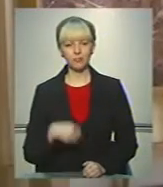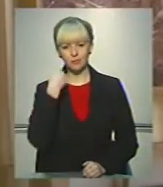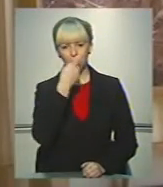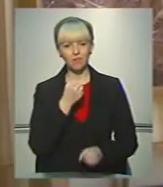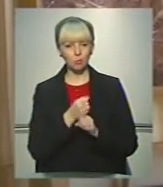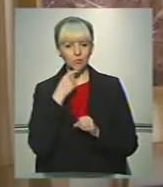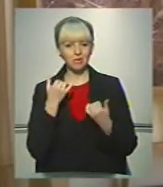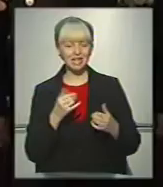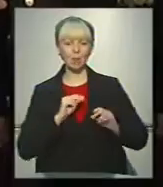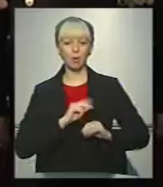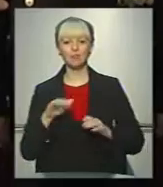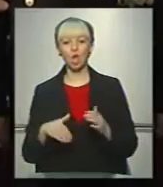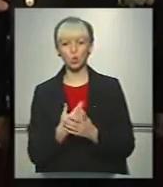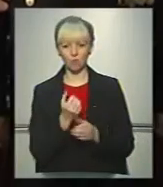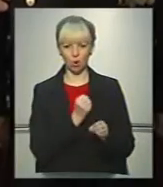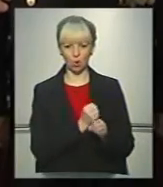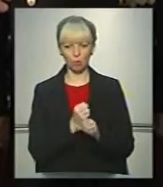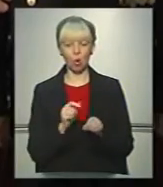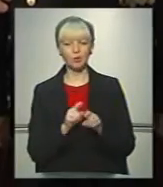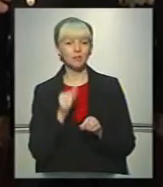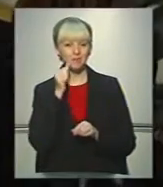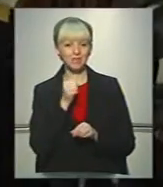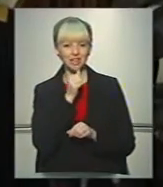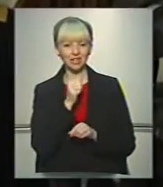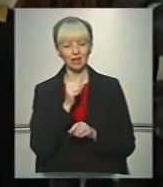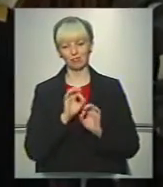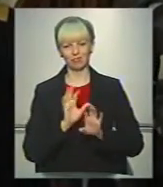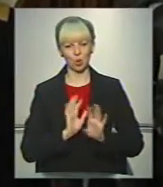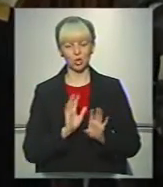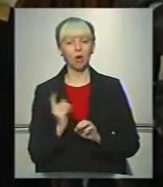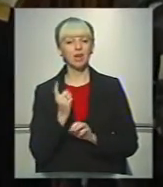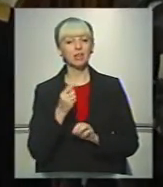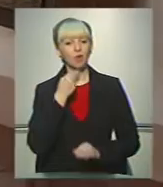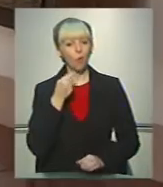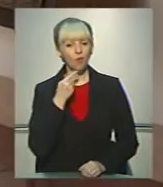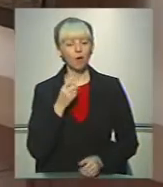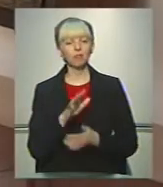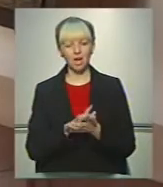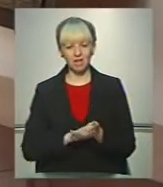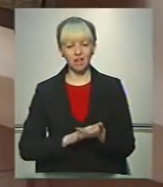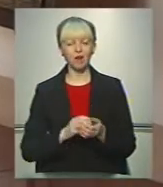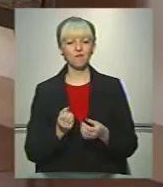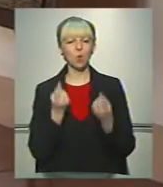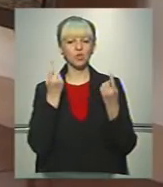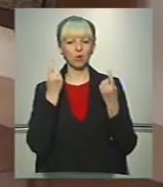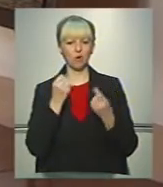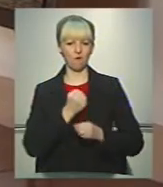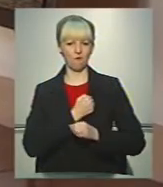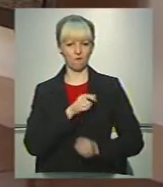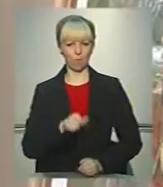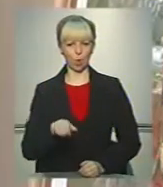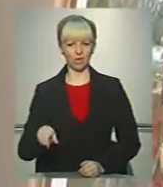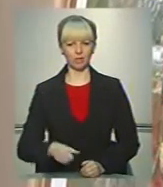робіт каже, нині працює над новими роботами, однак секретів не розкриває. Єдине зазначає, надалі возвеличуватиме воїнів.